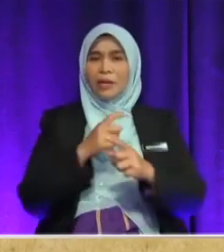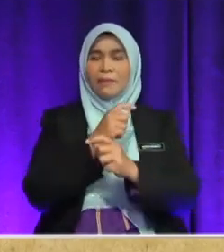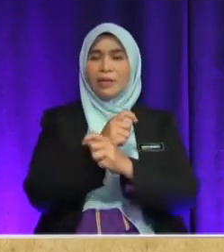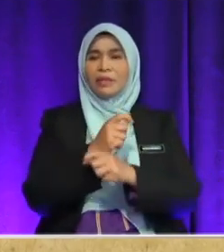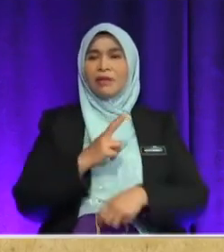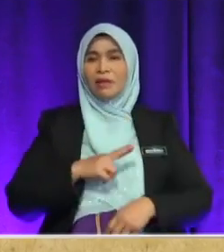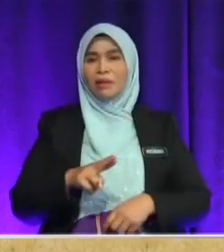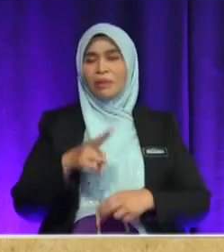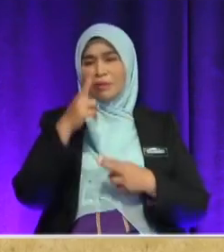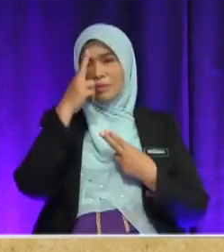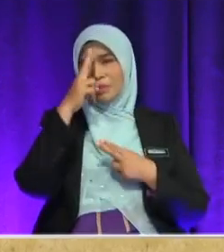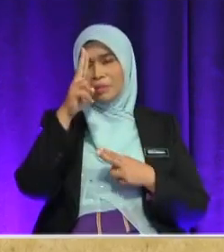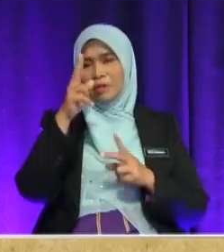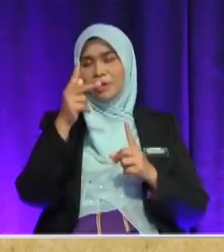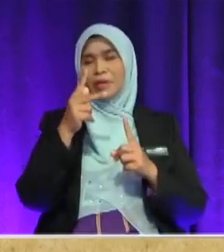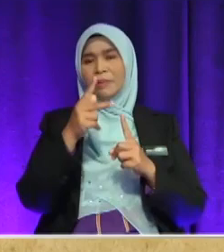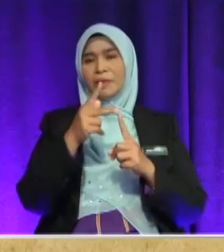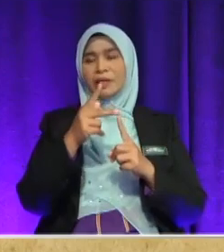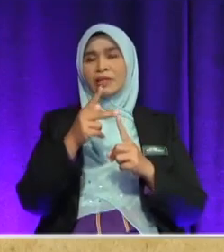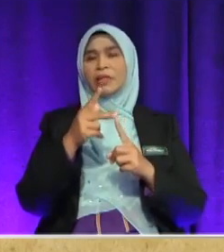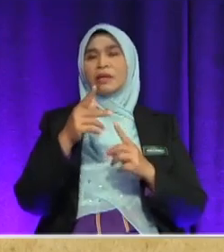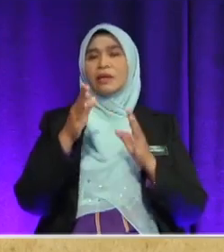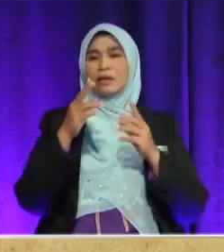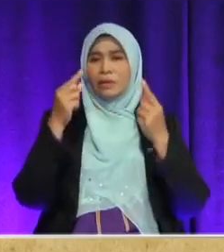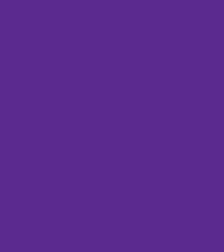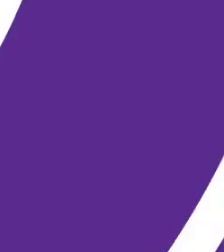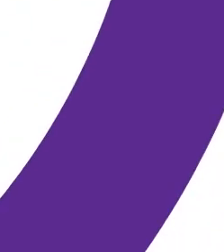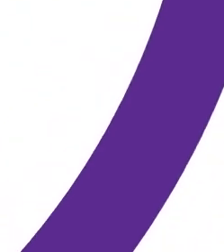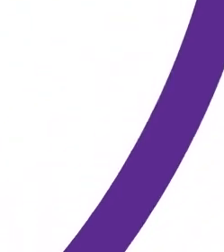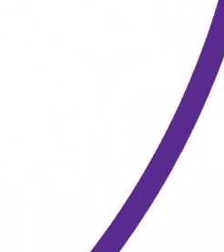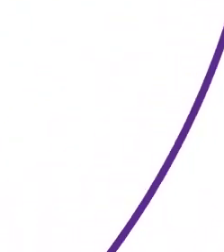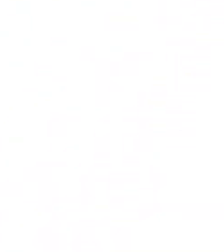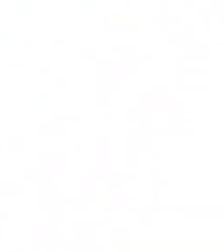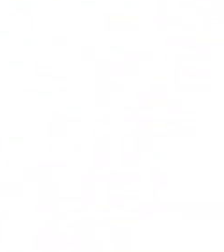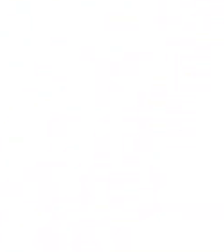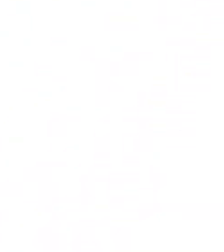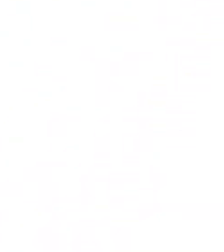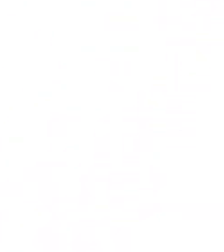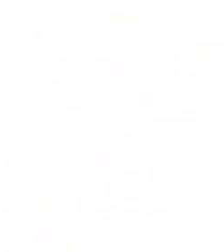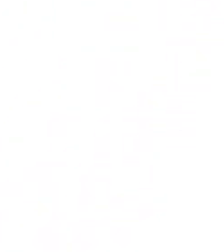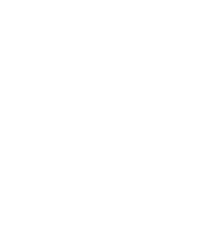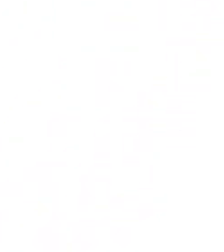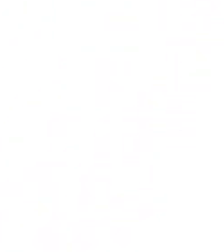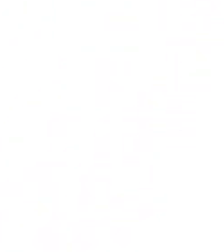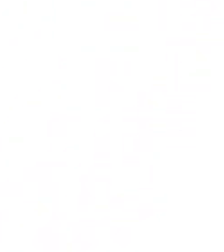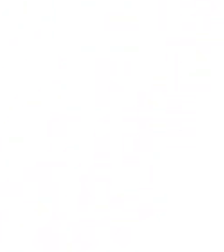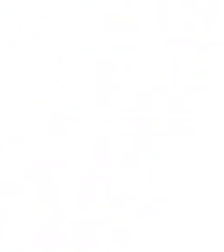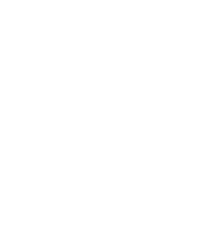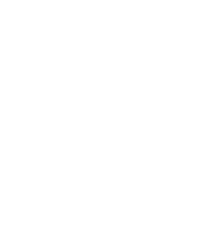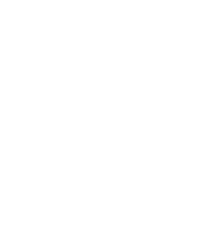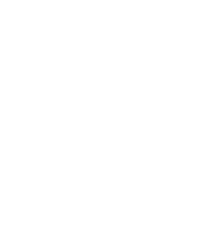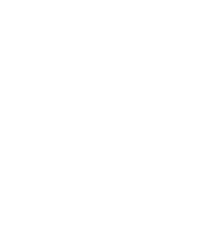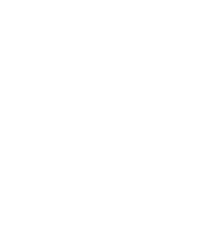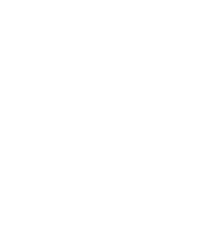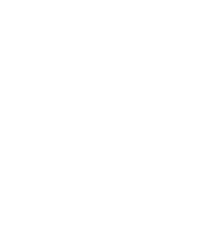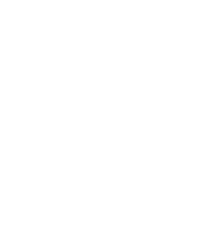para ulama dan prihatin kepada kebajikan rakyat TV key